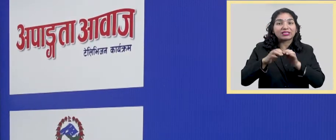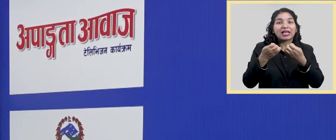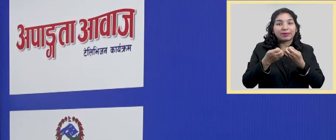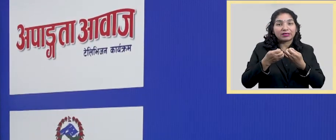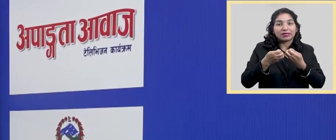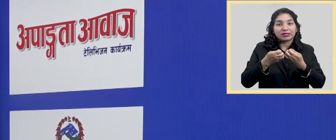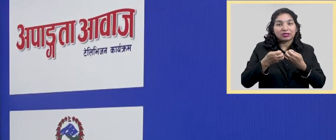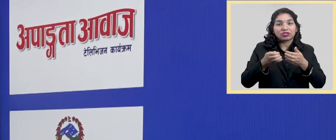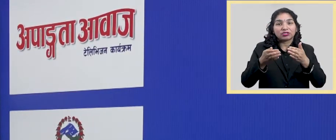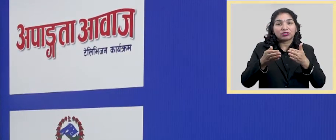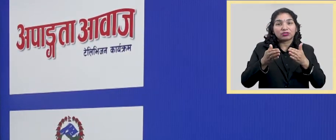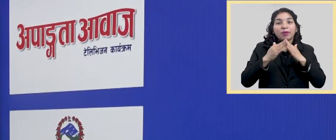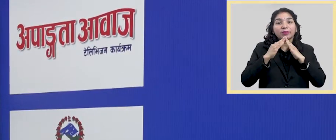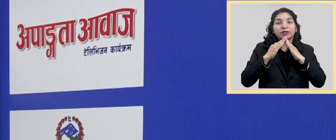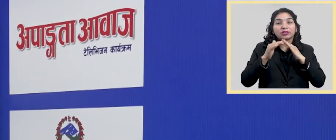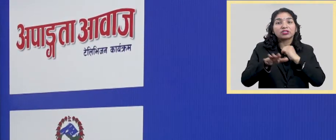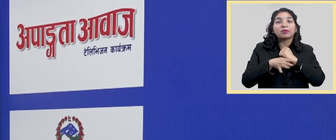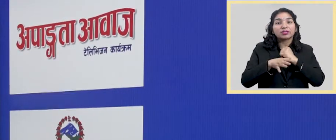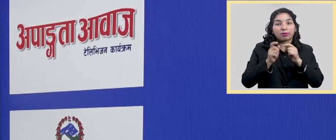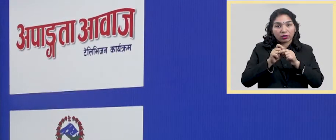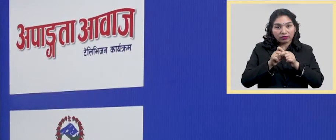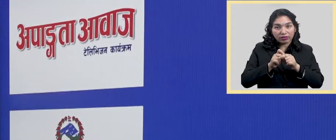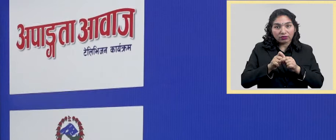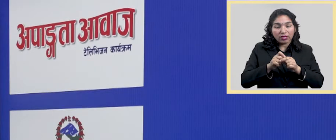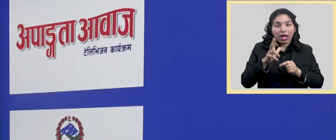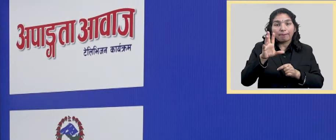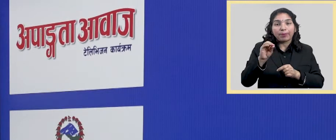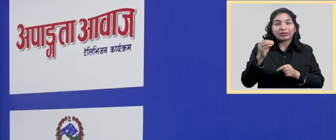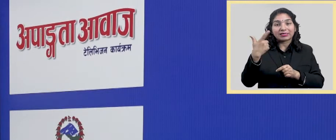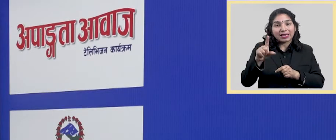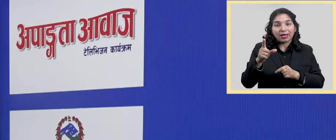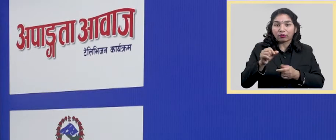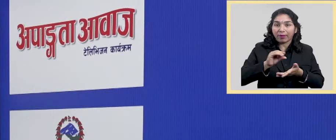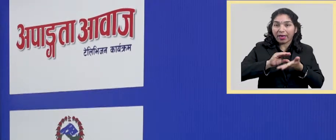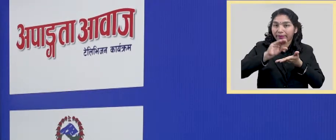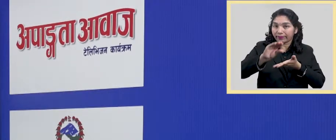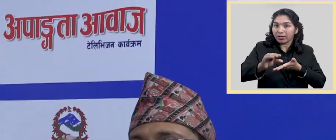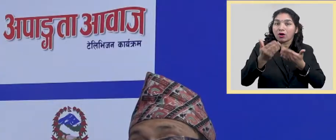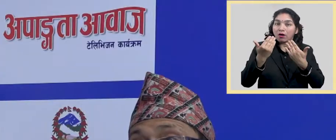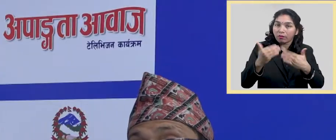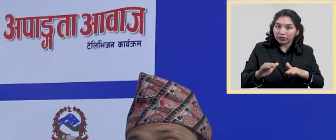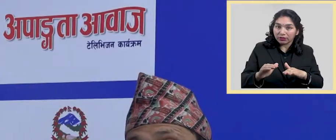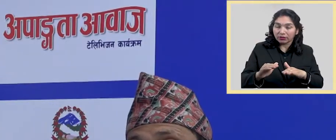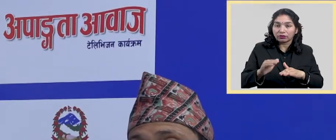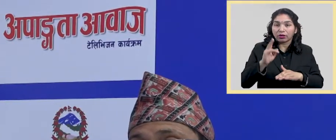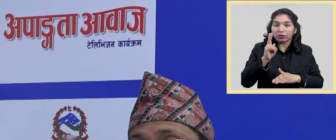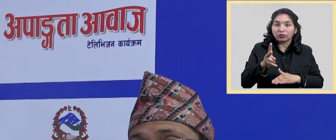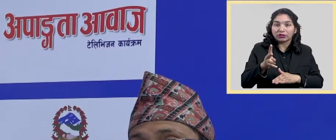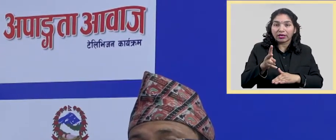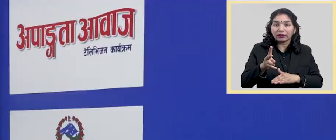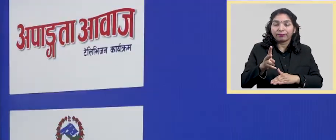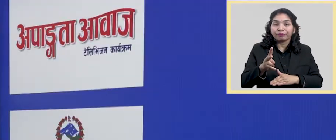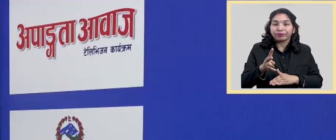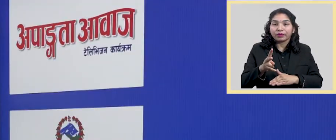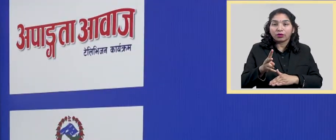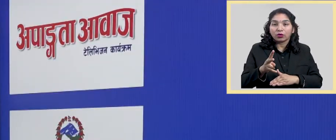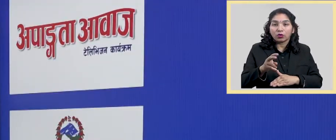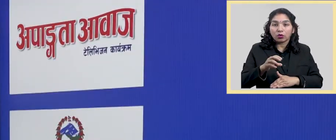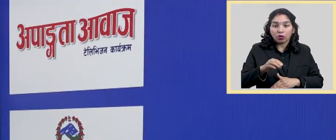गर्दैछौँ। त्यहाँ सामुदायिक स्ट्रक्चर चाहिँ त्यहाँ के हुँदैछ भन्दाखेरि 50 लाख रुपियाँ हामीसँग विनियोजन भइसकेको छ। त्यो चाहिँ